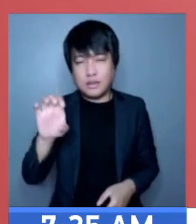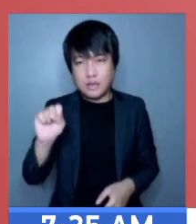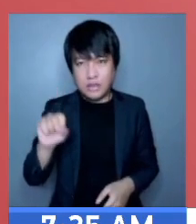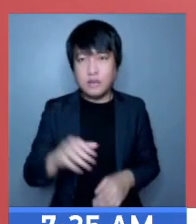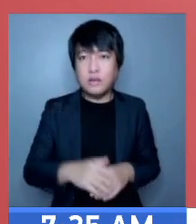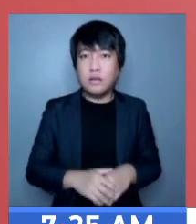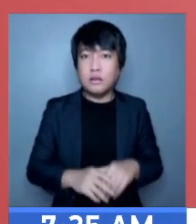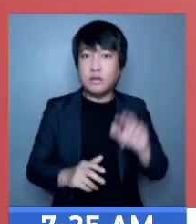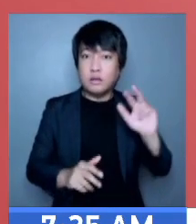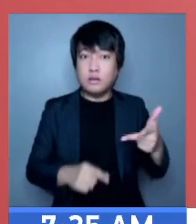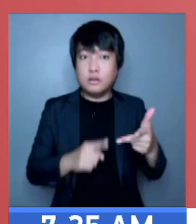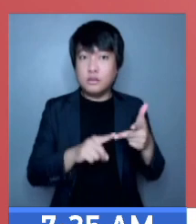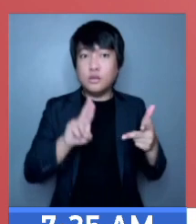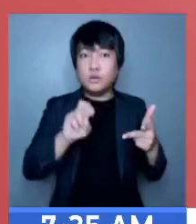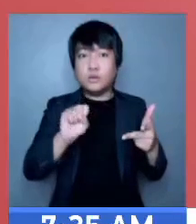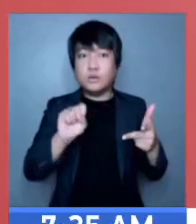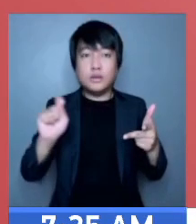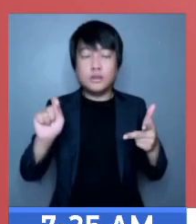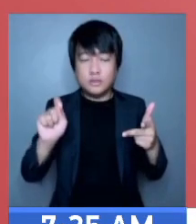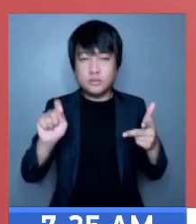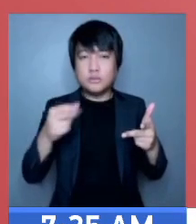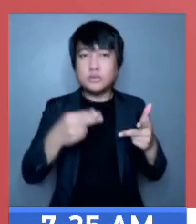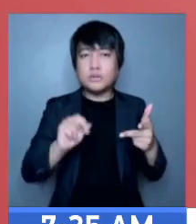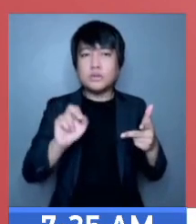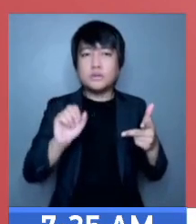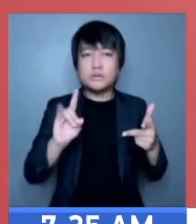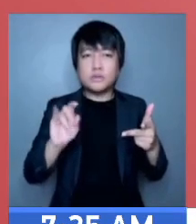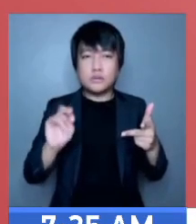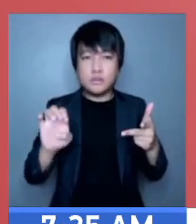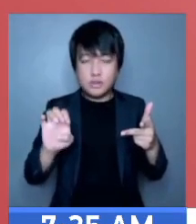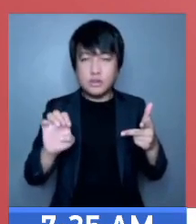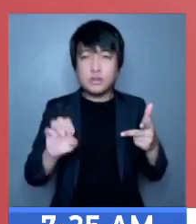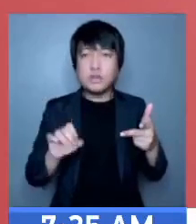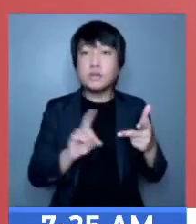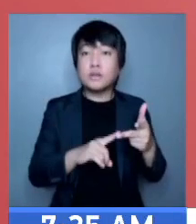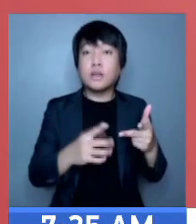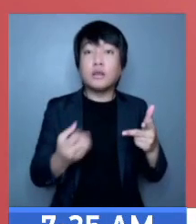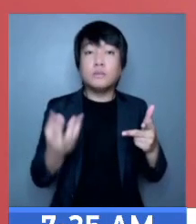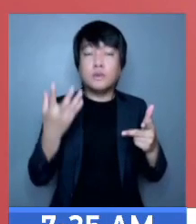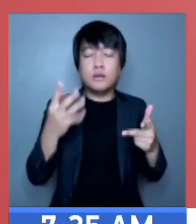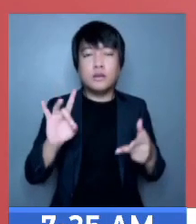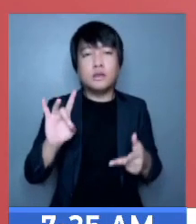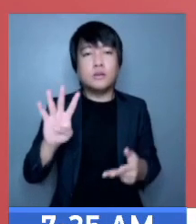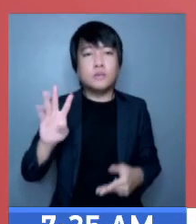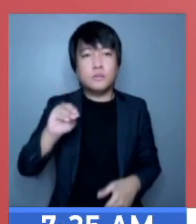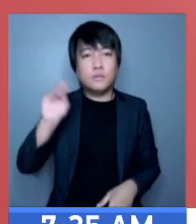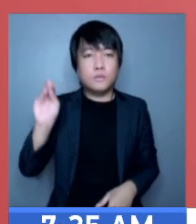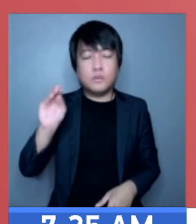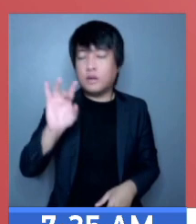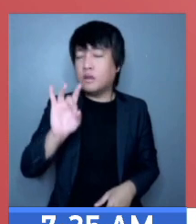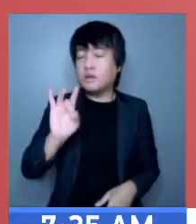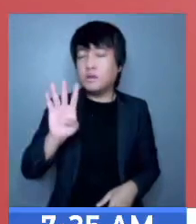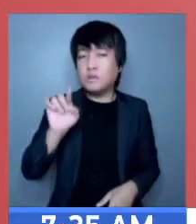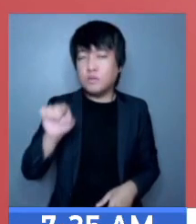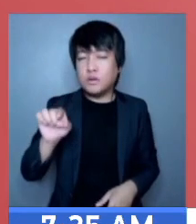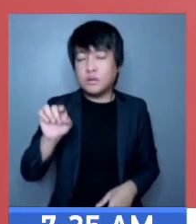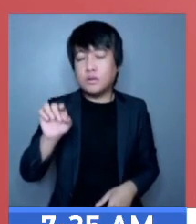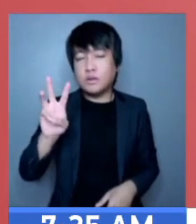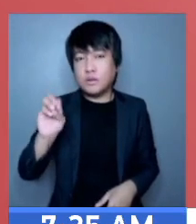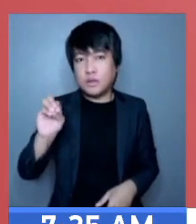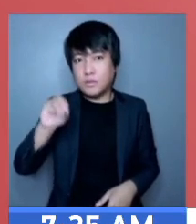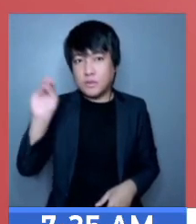Tomas graduates na sina Nadine Ann Bagon na nakakuha ng 84.60% at Kenneth Christopher D. na